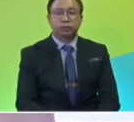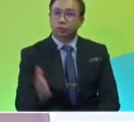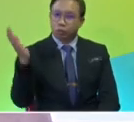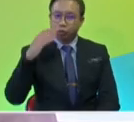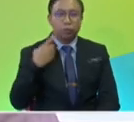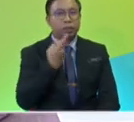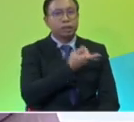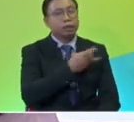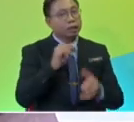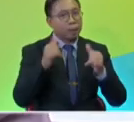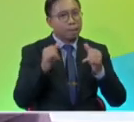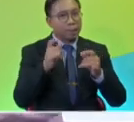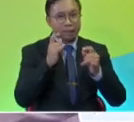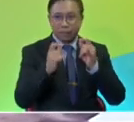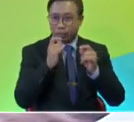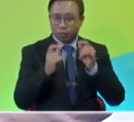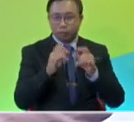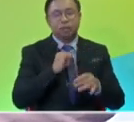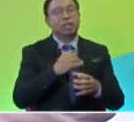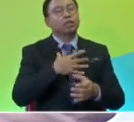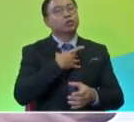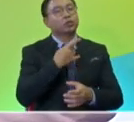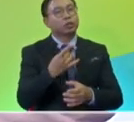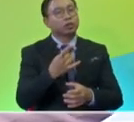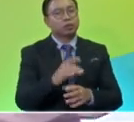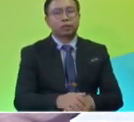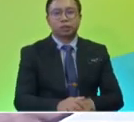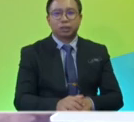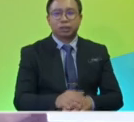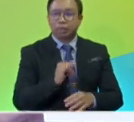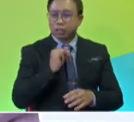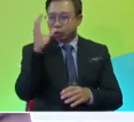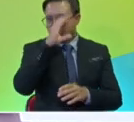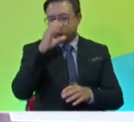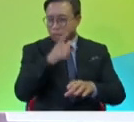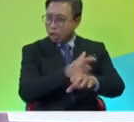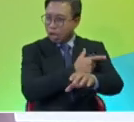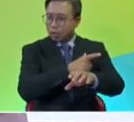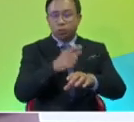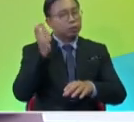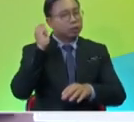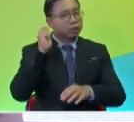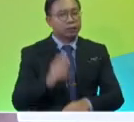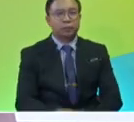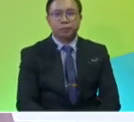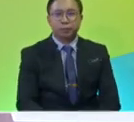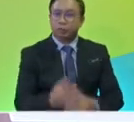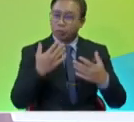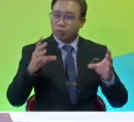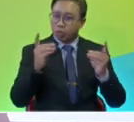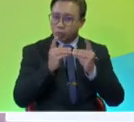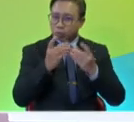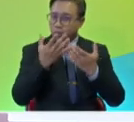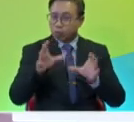kita main tiktok tiktok saya Suk alangang Tu kan kejap saya cari lagu tadi mana lagu tadi dah jumpa Ciku